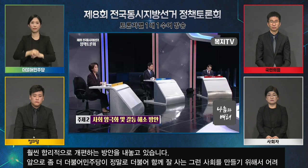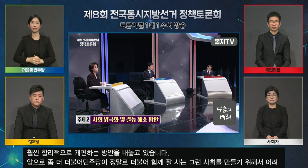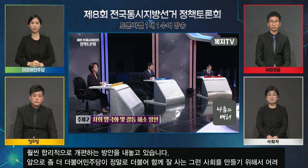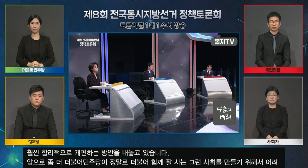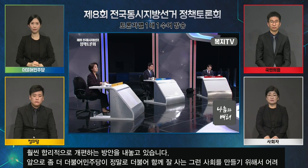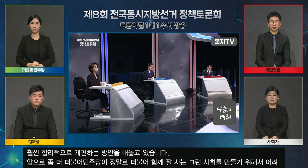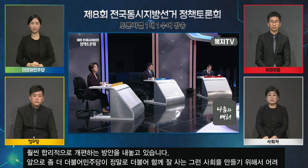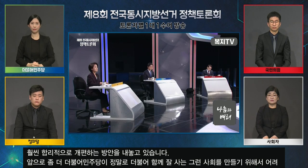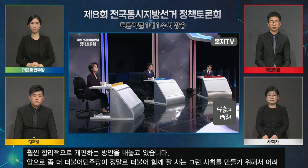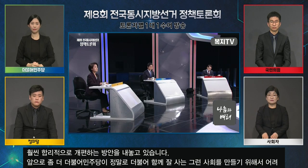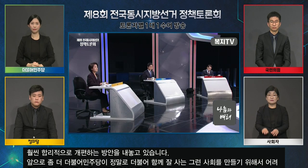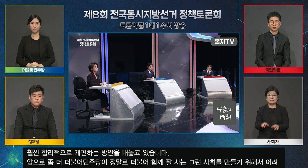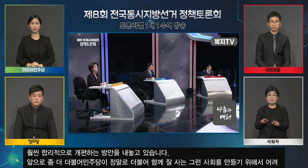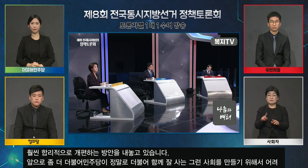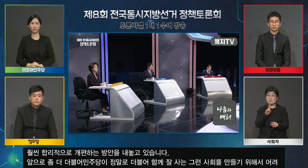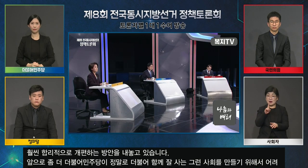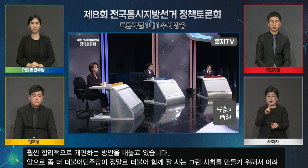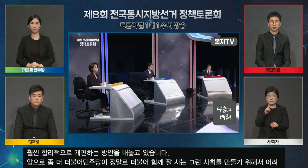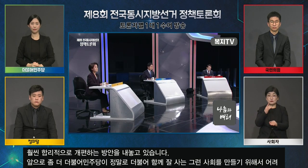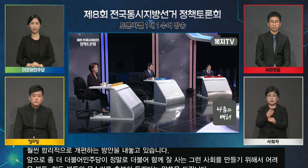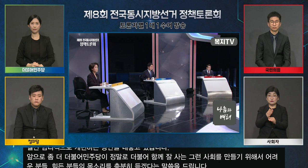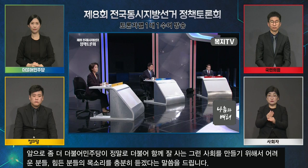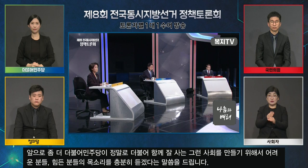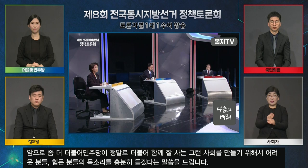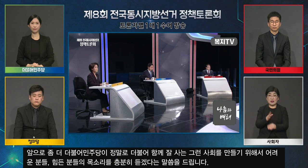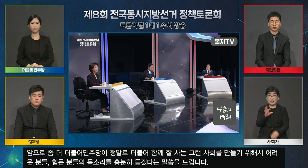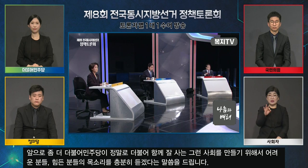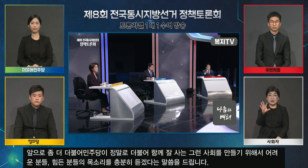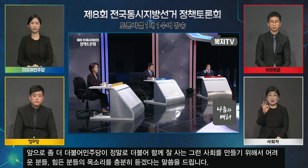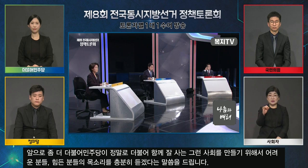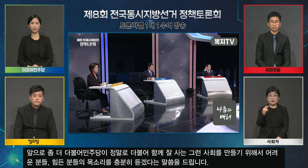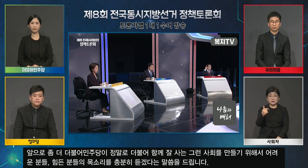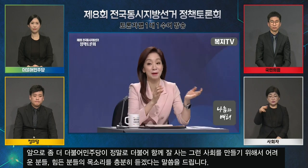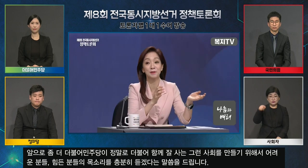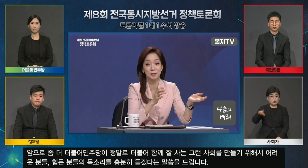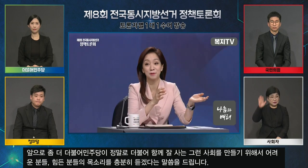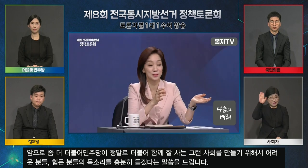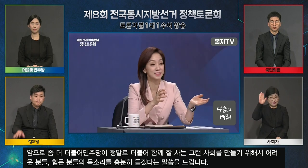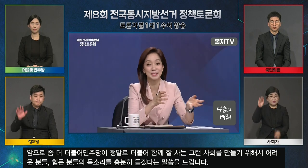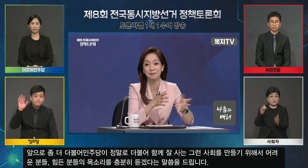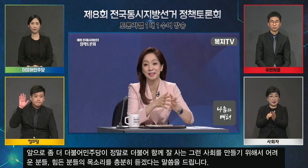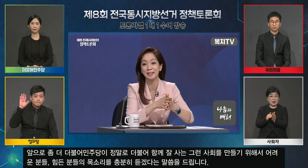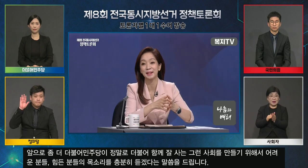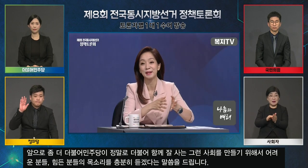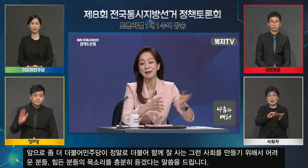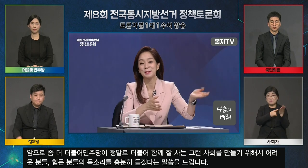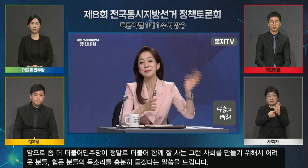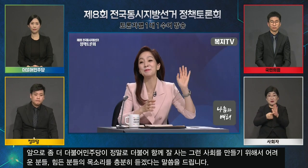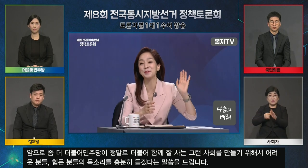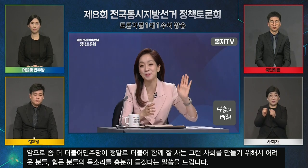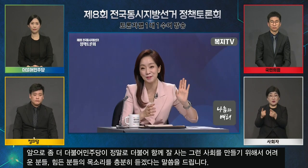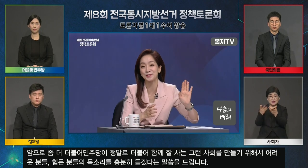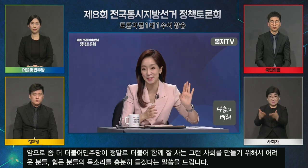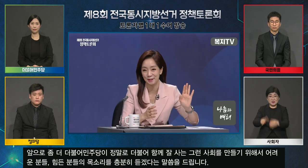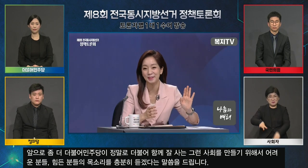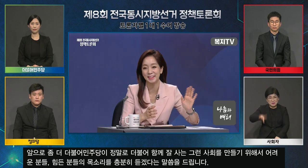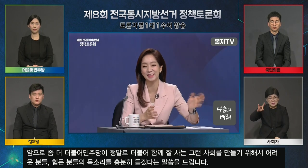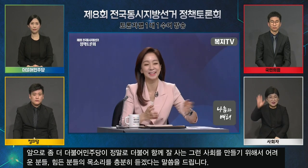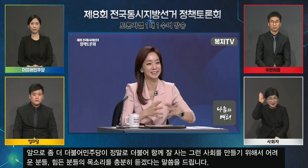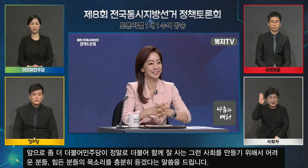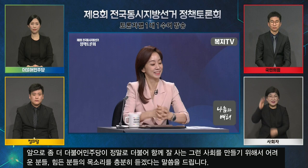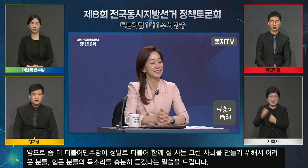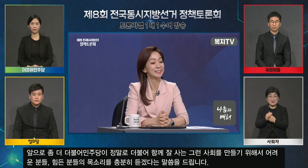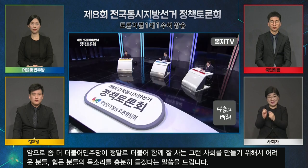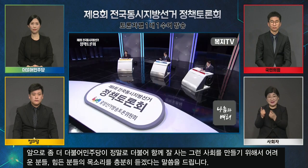네, 말씀하신 도중에 정의당 이윤주 원내수석부팀께서 손 들어주셨습니다. 바로 발언 기회 먼저 드리겠습니다. 손을 먼저 들어주셔서.